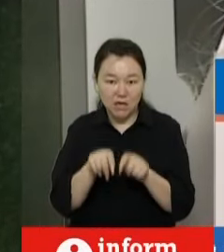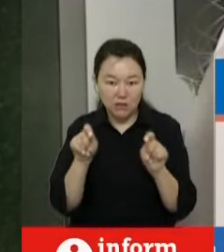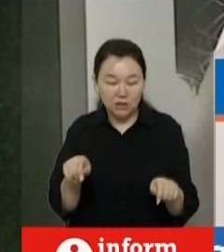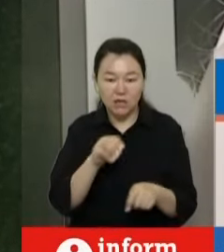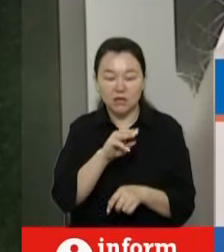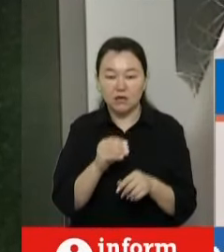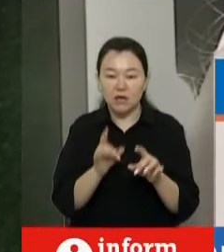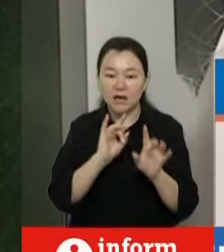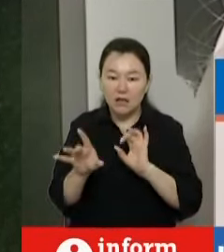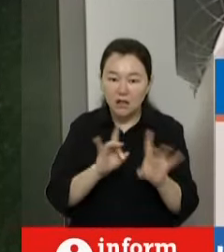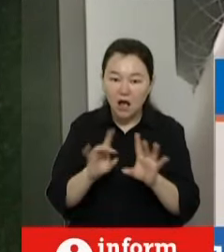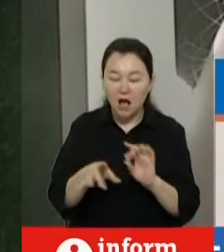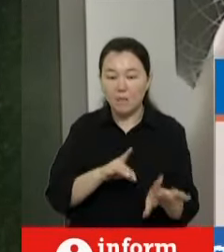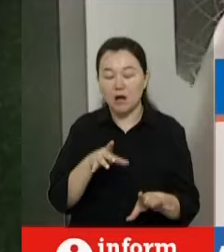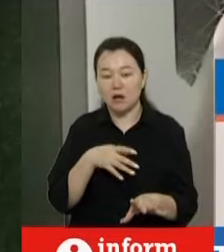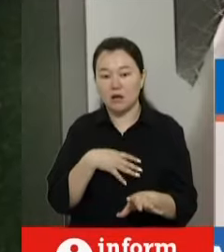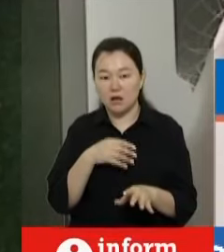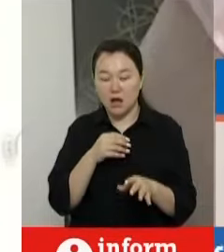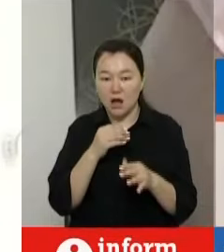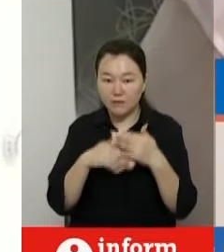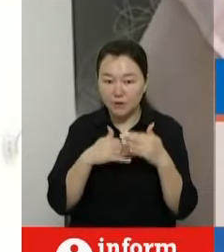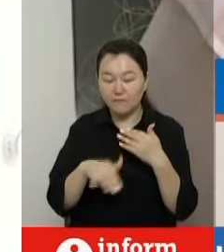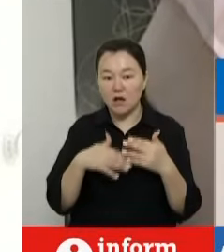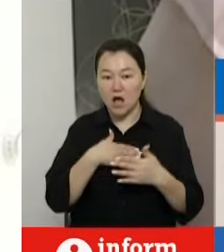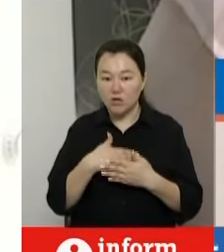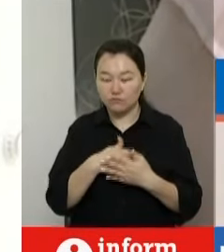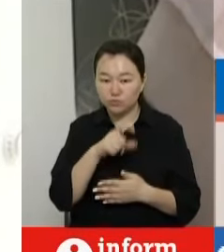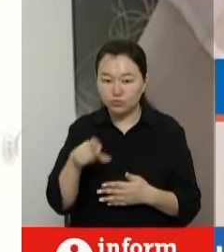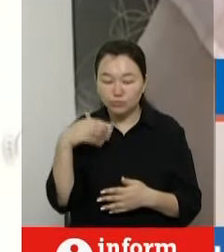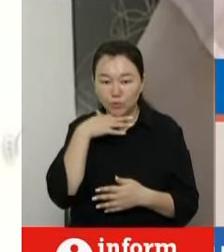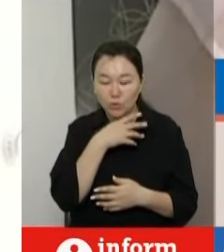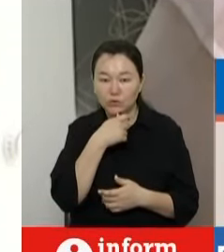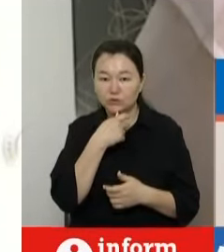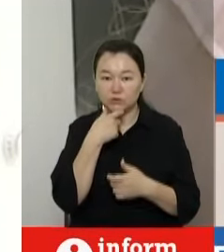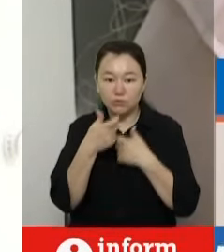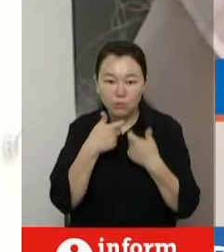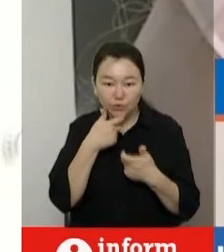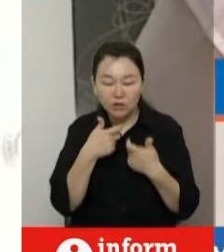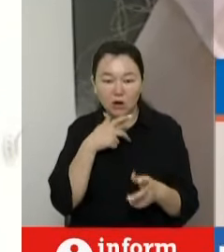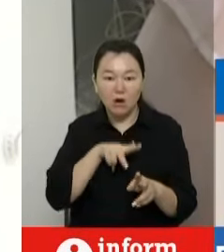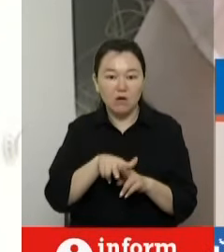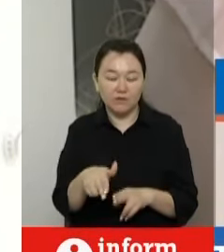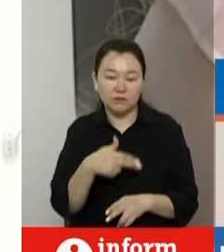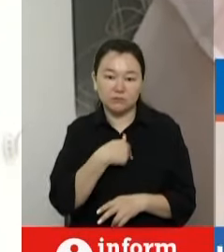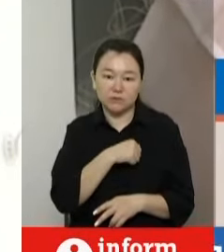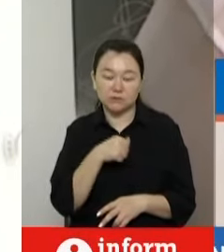таргет бәрін жүріп отырамын, активный. Адамдар көп қарайды, ал зиянын